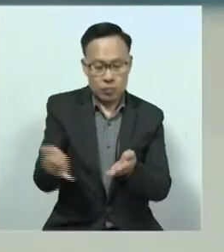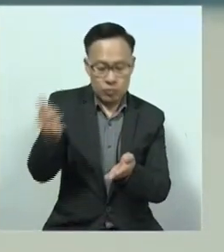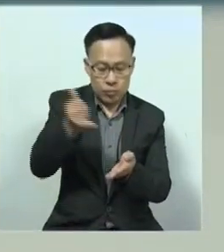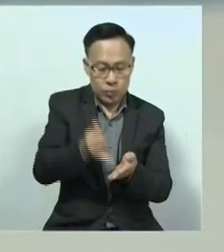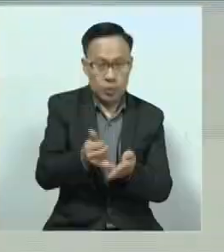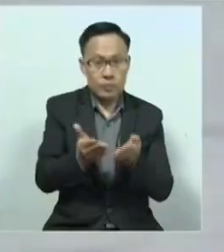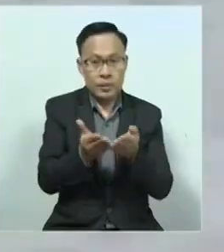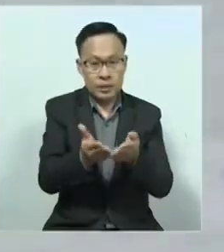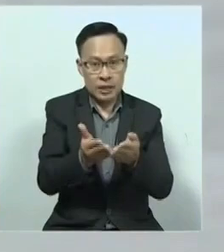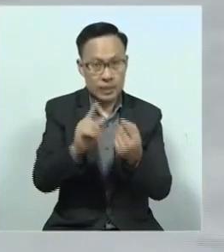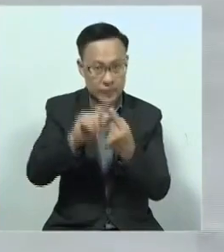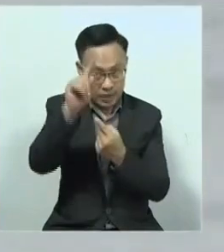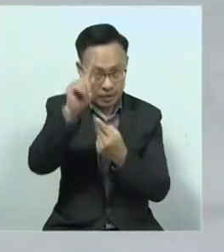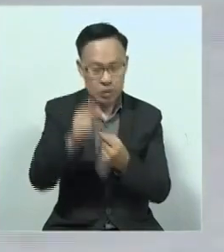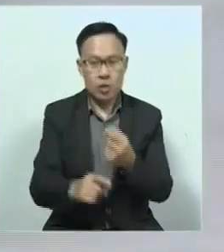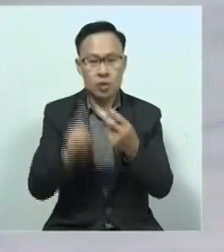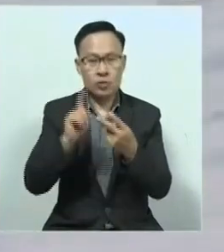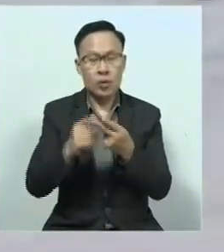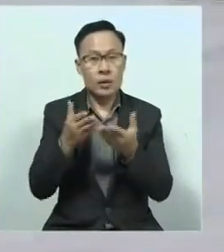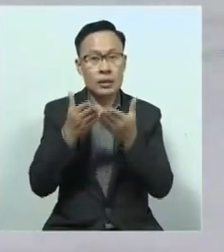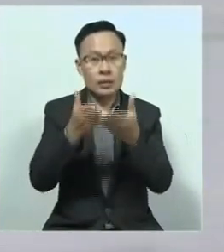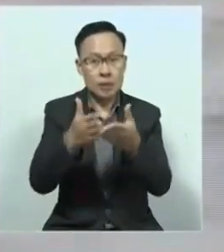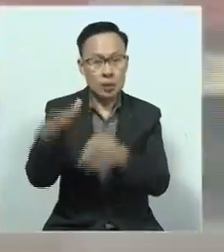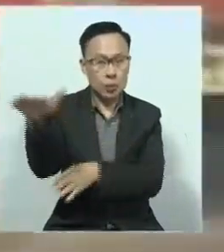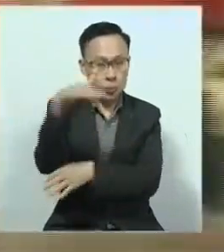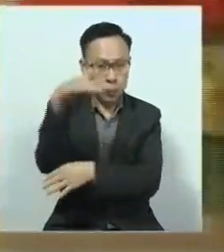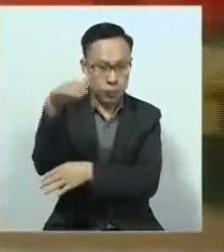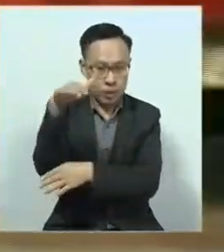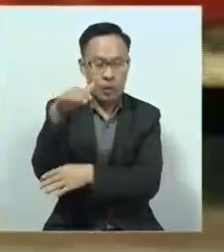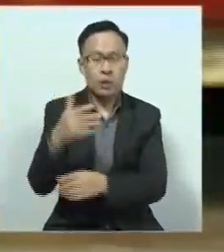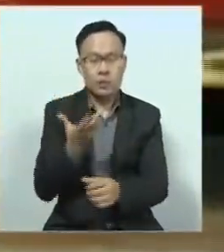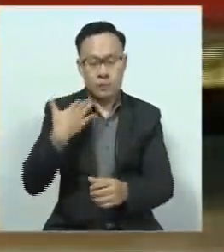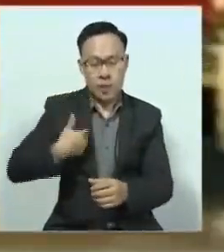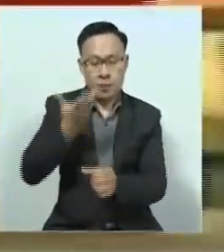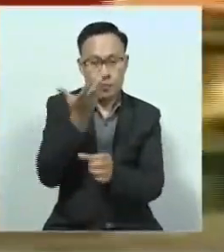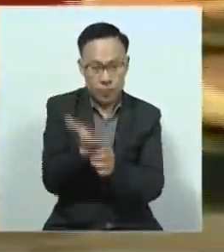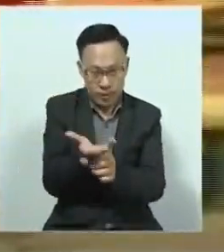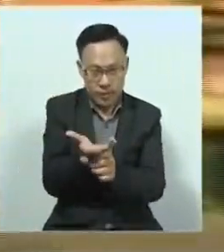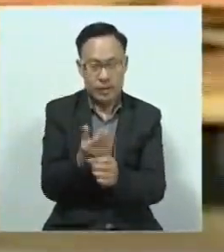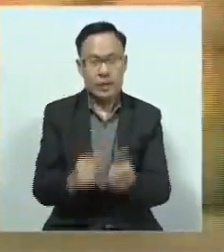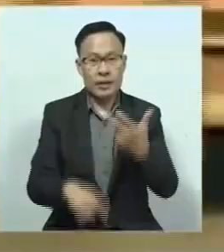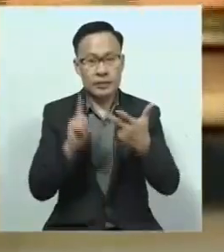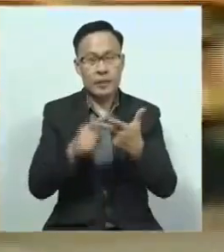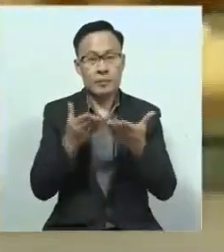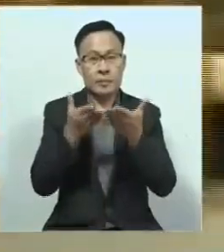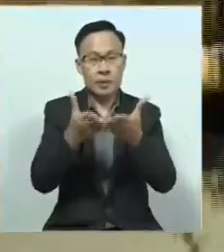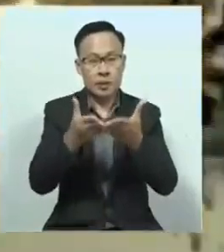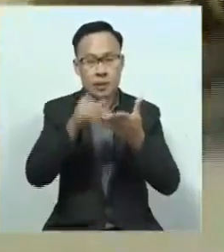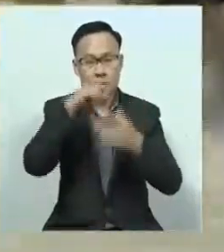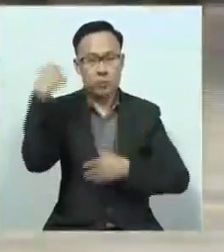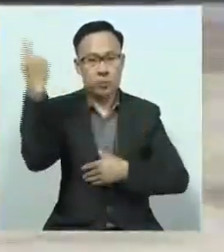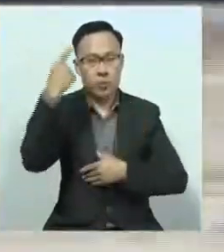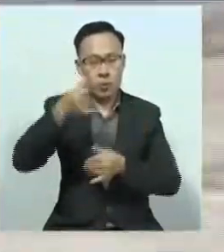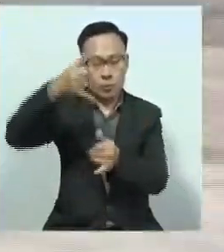ชเป็นเรือทรงพระไตรเรือพระนางนารายณ์ทรงสุบรรณรัชกาลที่9กับเรืออเนกชาติผู้ช